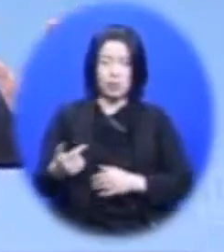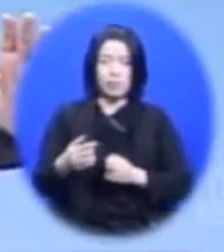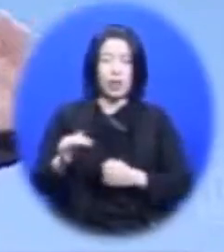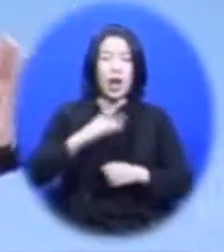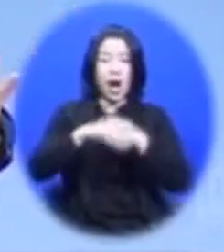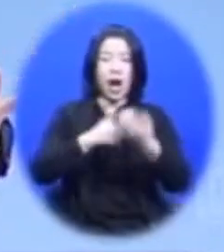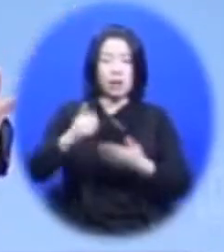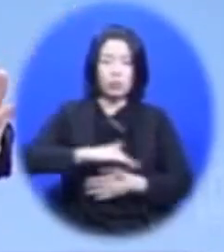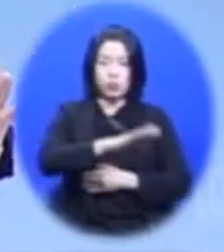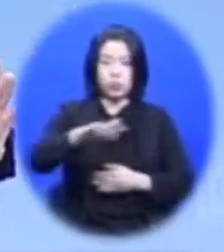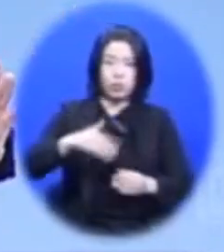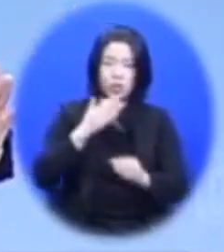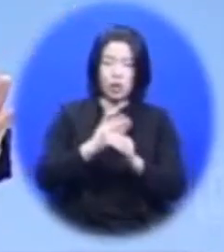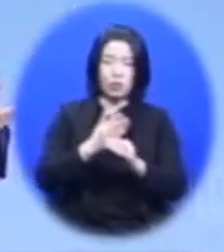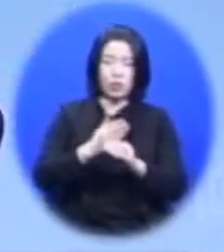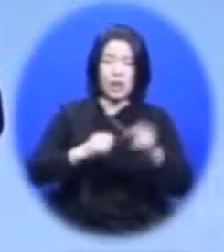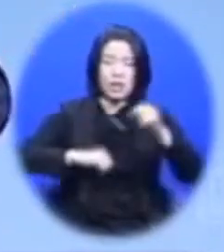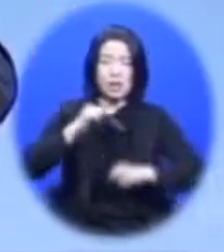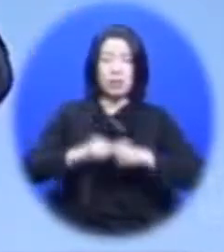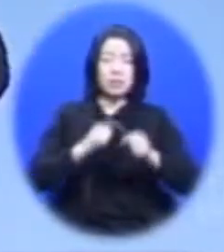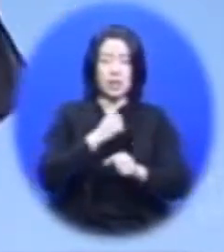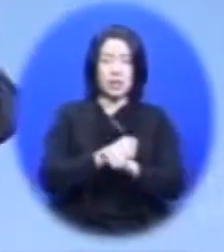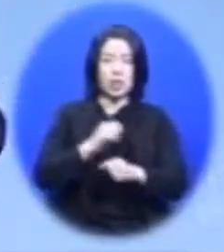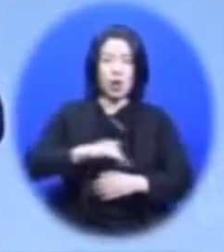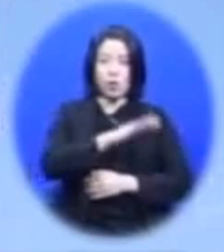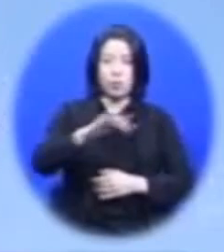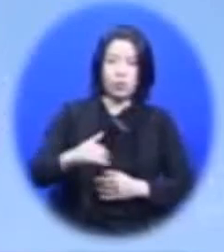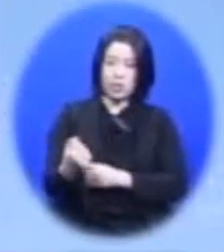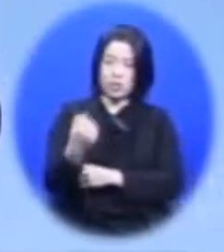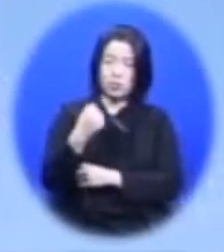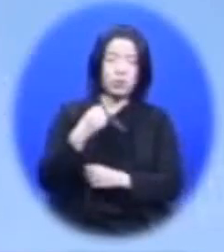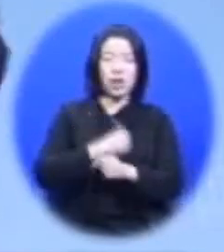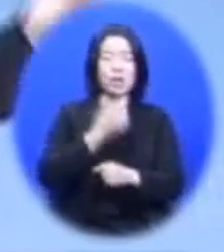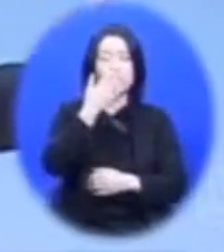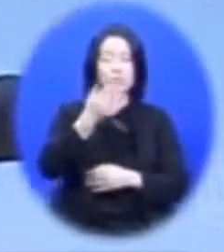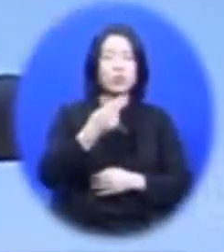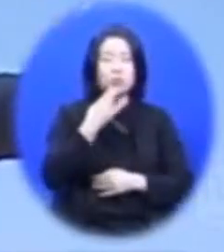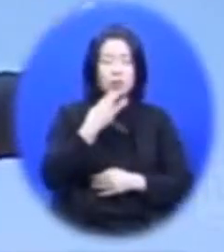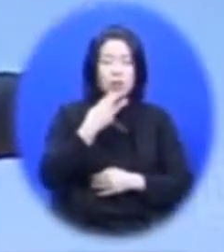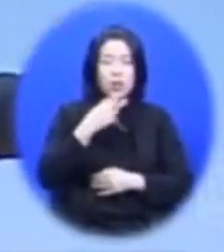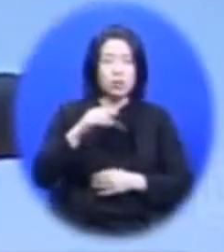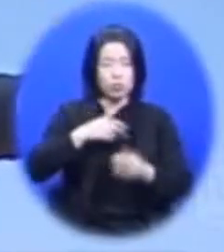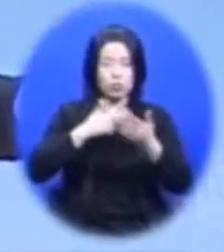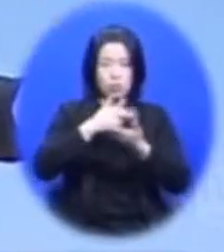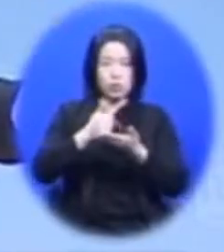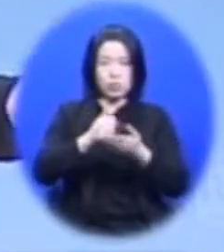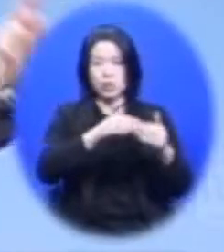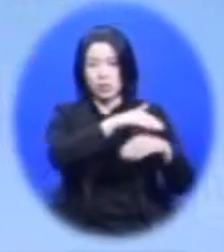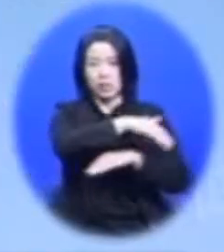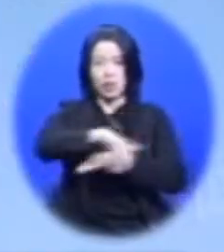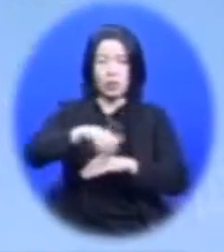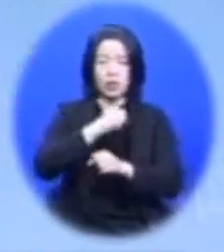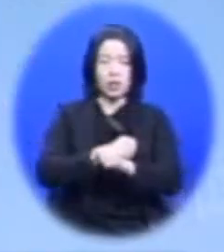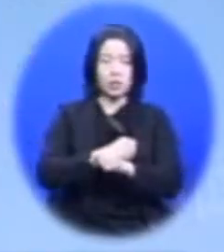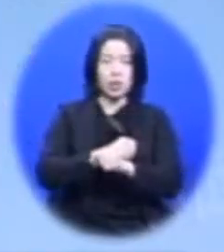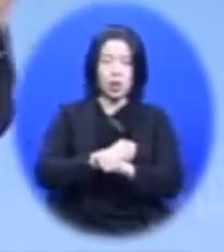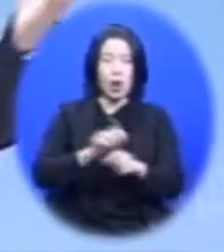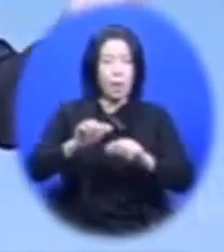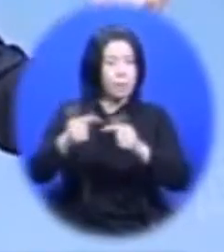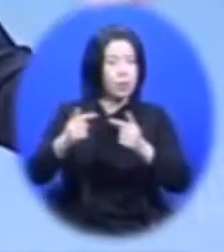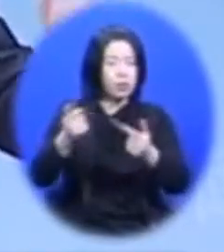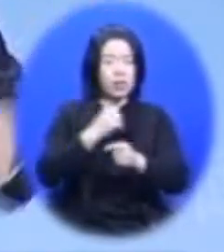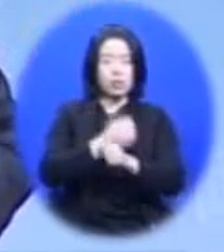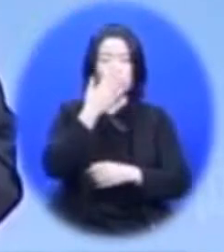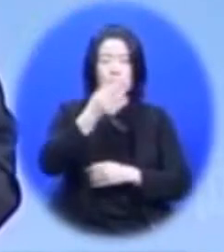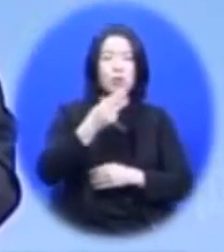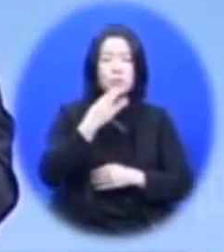우리 가운데 역사하시도록, 우리 힘으로 할 수 없는 이 한계를 주님이 깨게 해주시도록, 부인할 수 없는 주님의 임재를